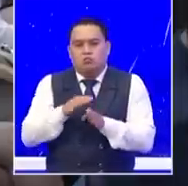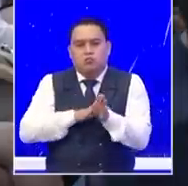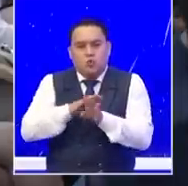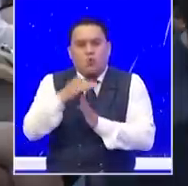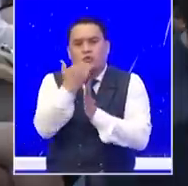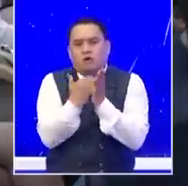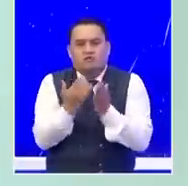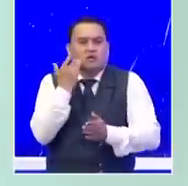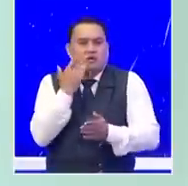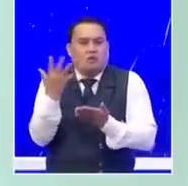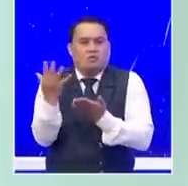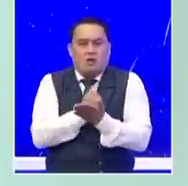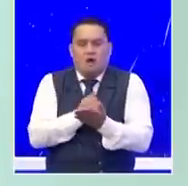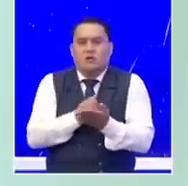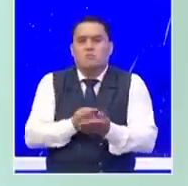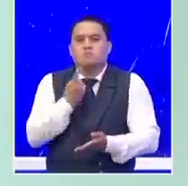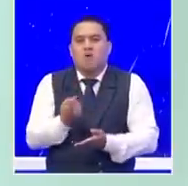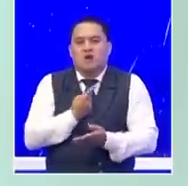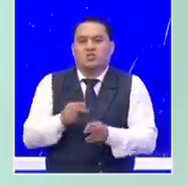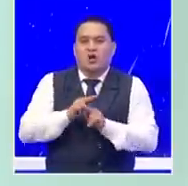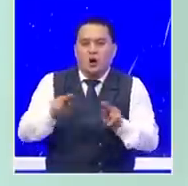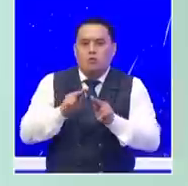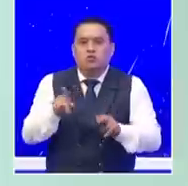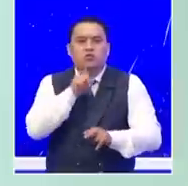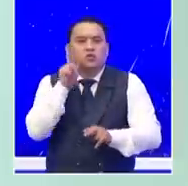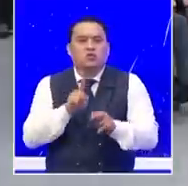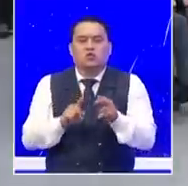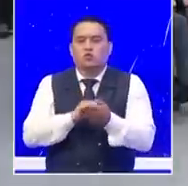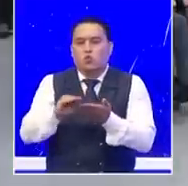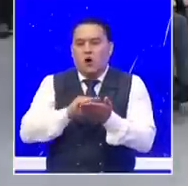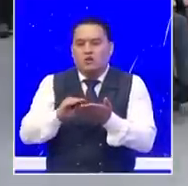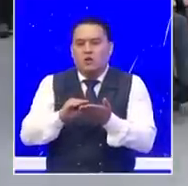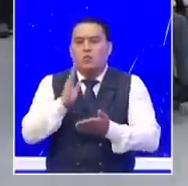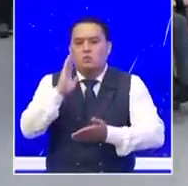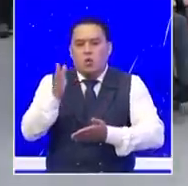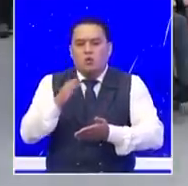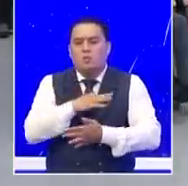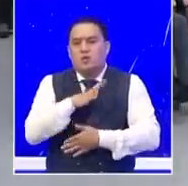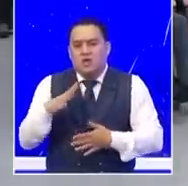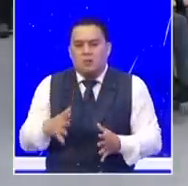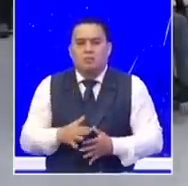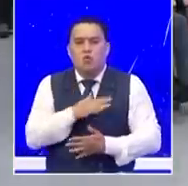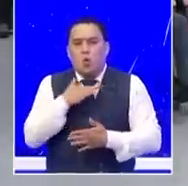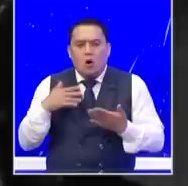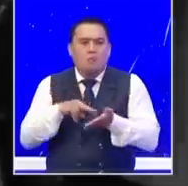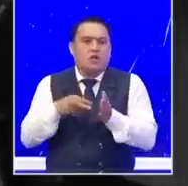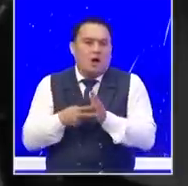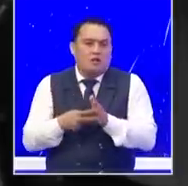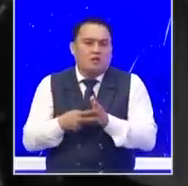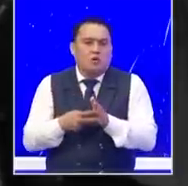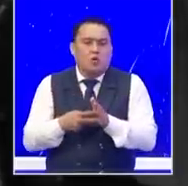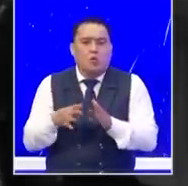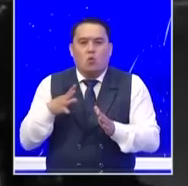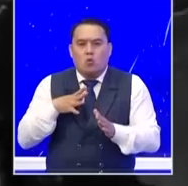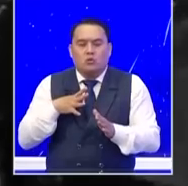он всегда находил время провести мастер-классы для начинающих журналистов. Впереди у него было много планов. Он не